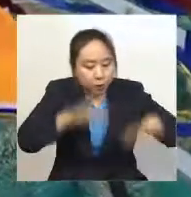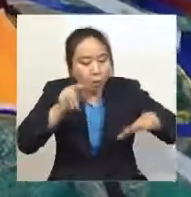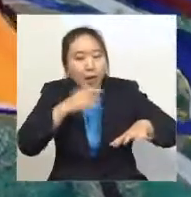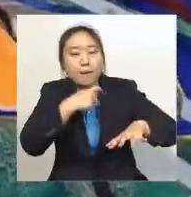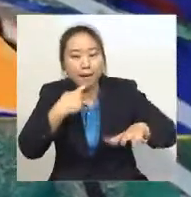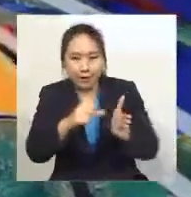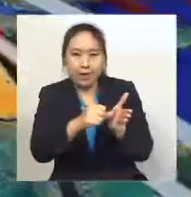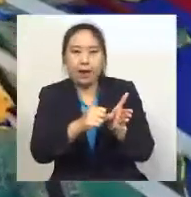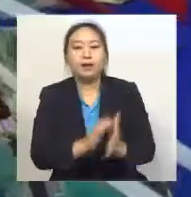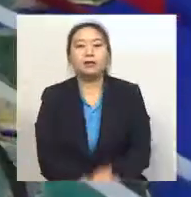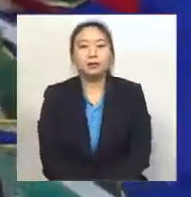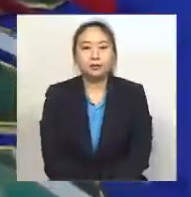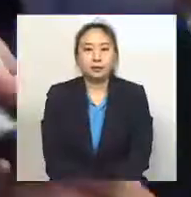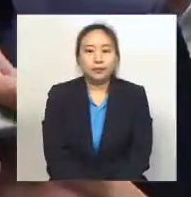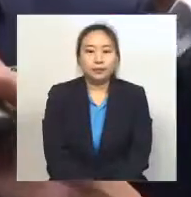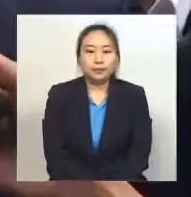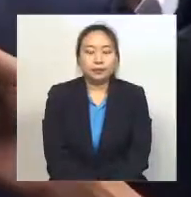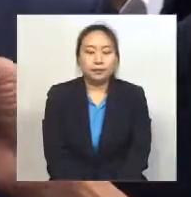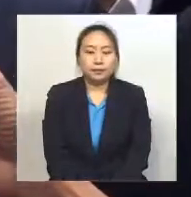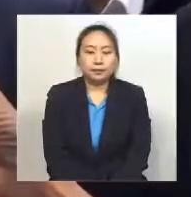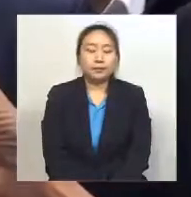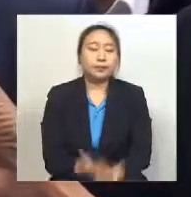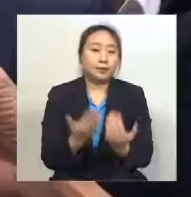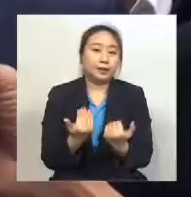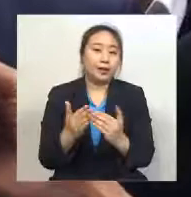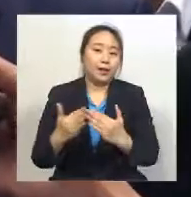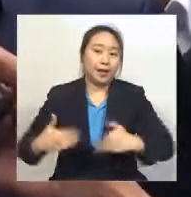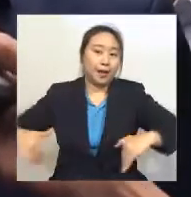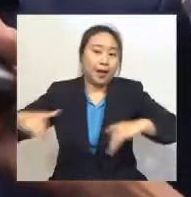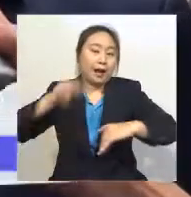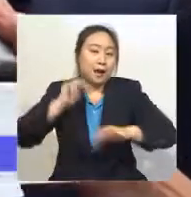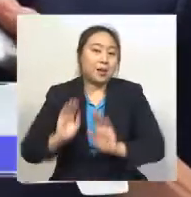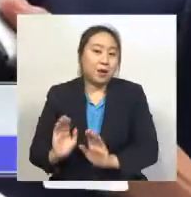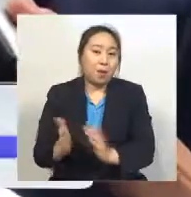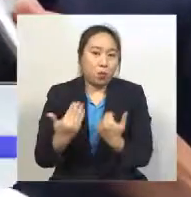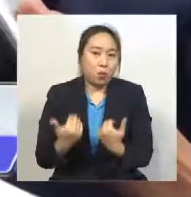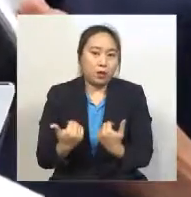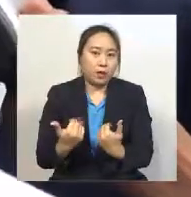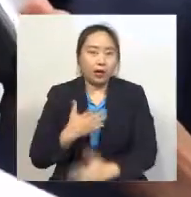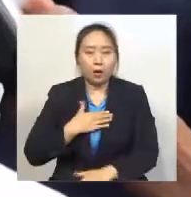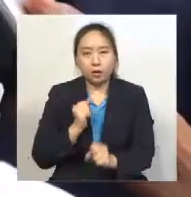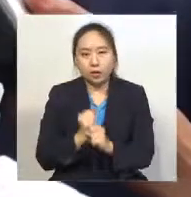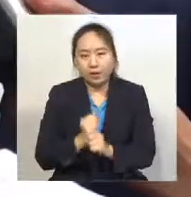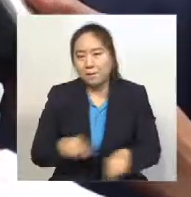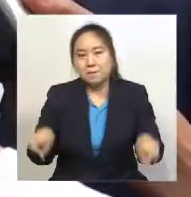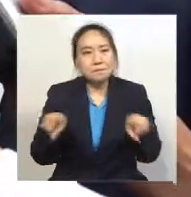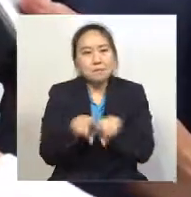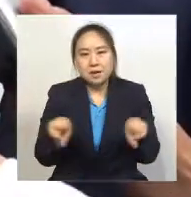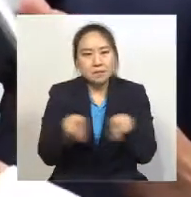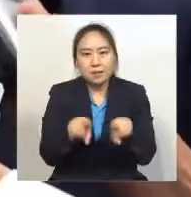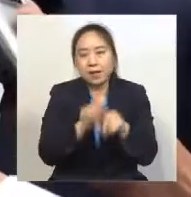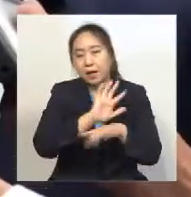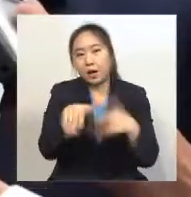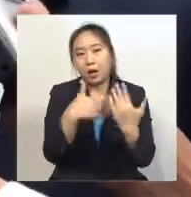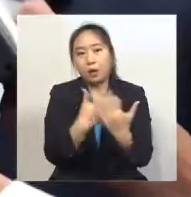รายละเอียดเรื่องนี้ครับ แก่งน้ำต้อนวันนี้นะครับสิ่งที่เราจะทำเหมือนกันทั้งหมดเลยในนโยบาย